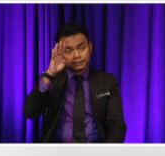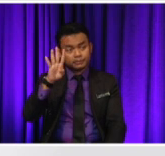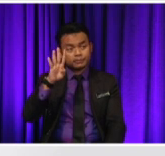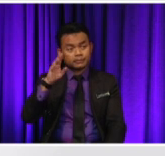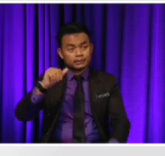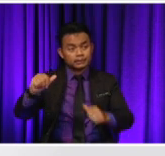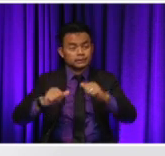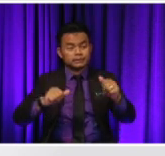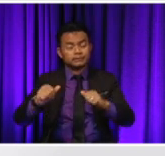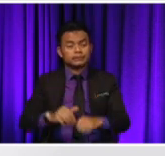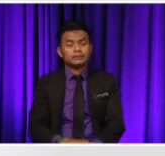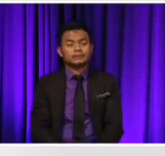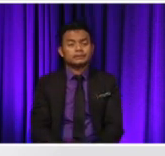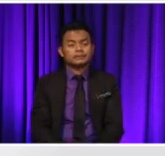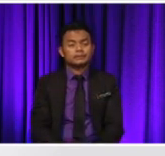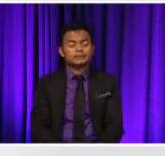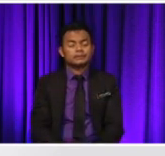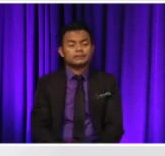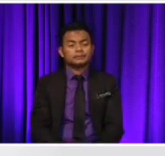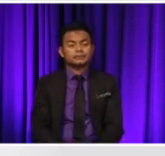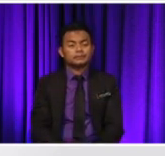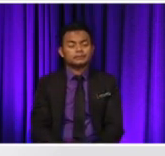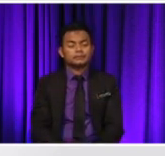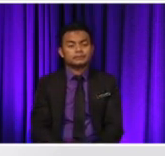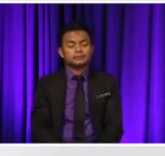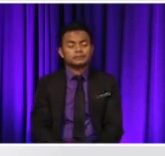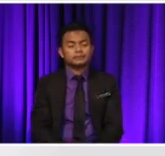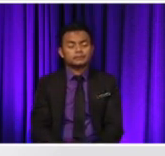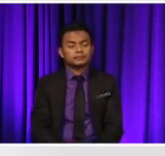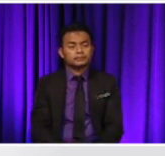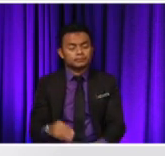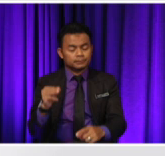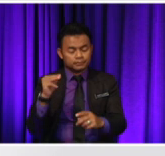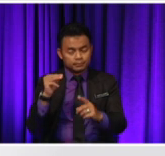boleh ya boleh kita bagi activity tapi mereka